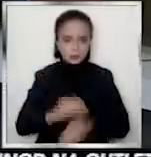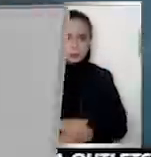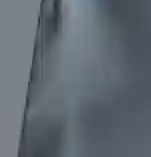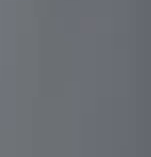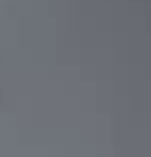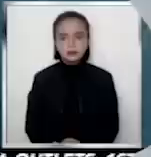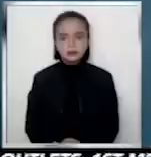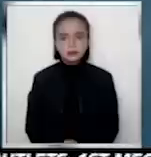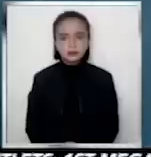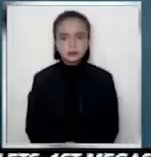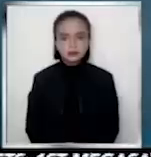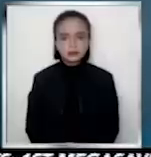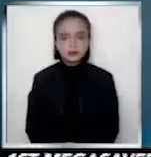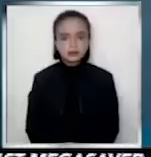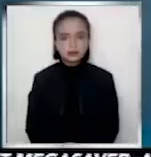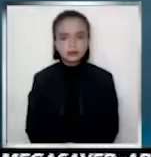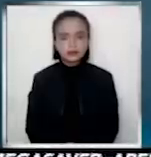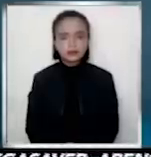Gaston.